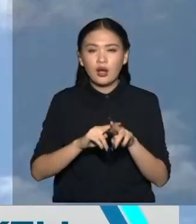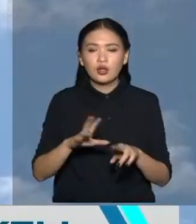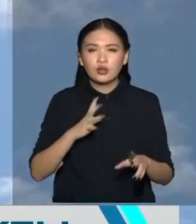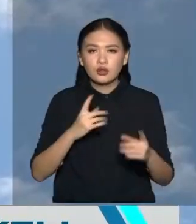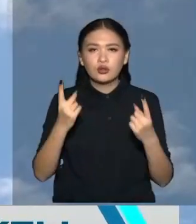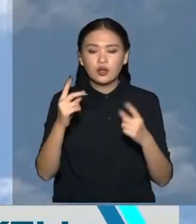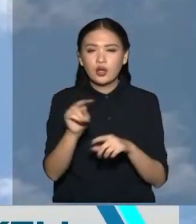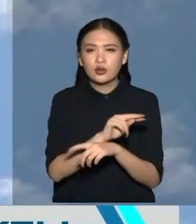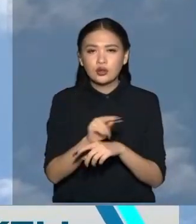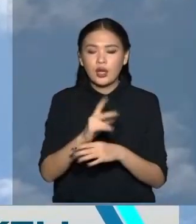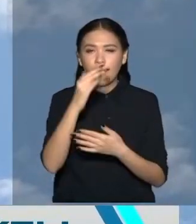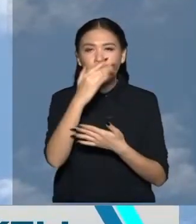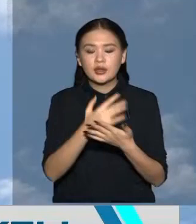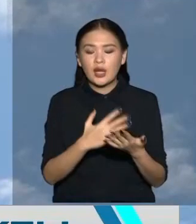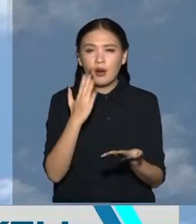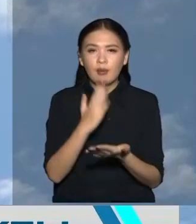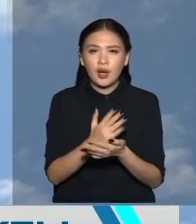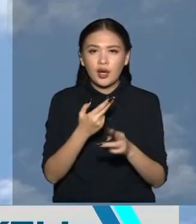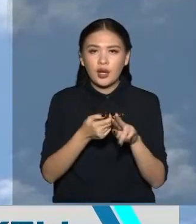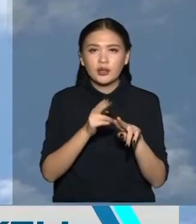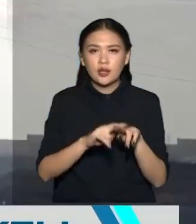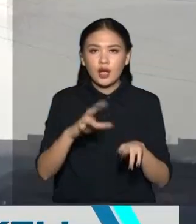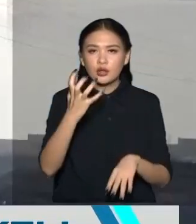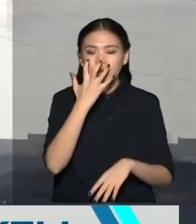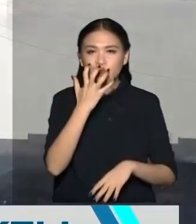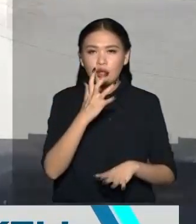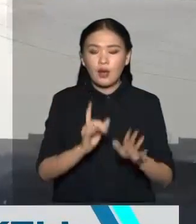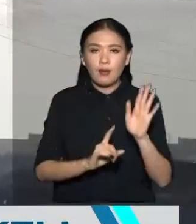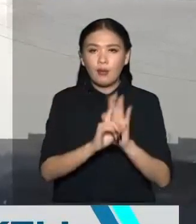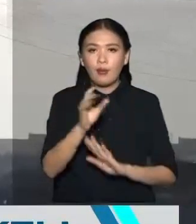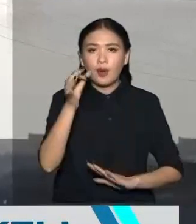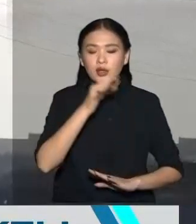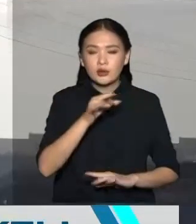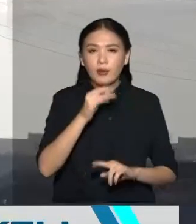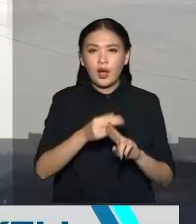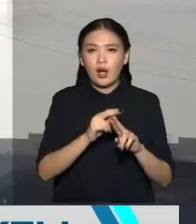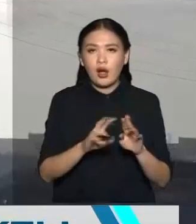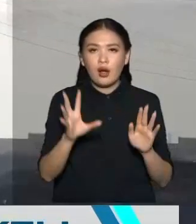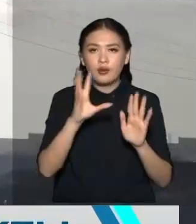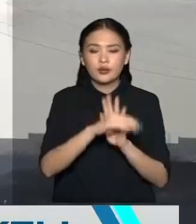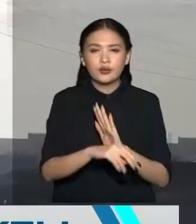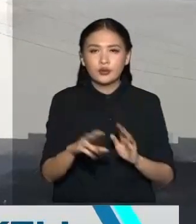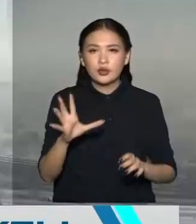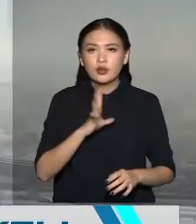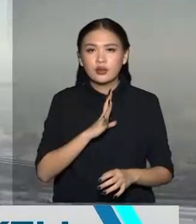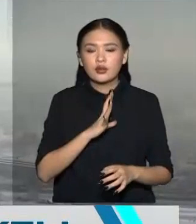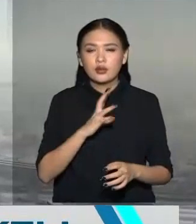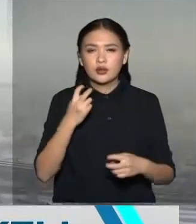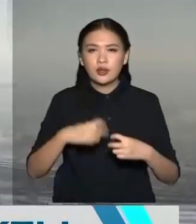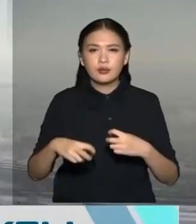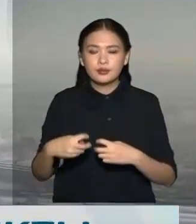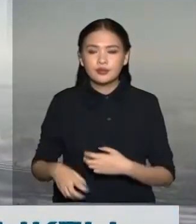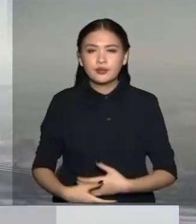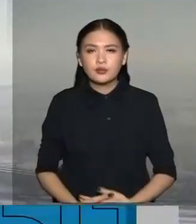күрделі жөнделгендер тізімінде бар. Соған қарамастан жылу маусымы басталмай жатып, қос нысанда ақау орын алып отыр. Айзада